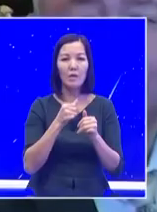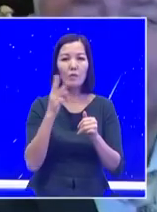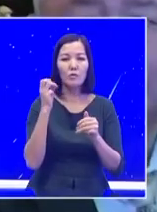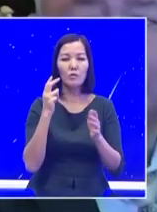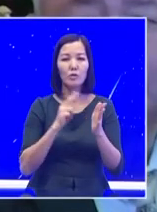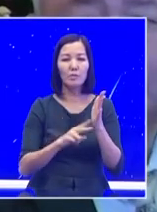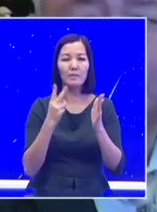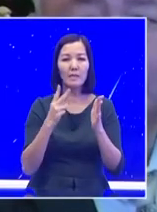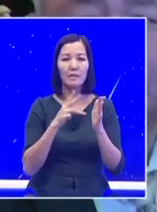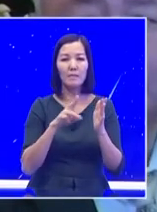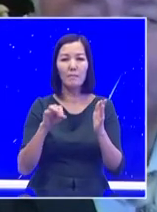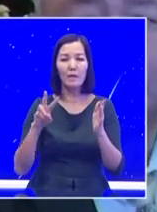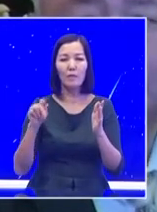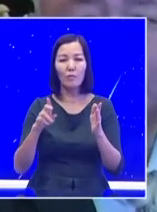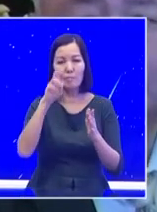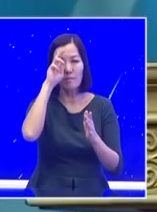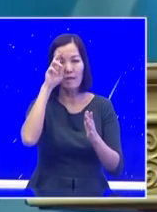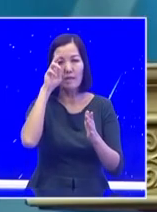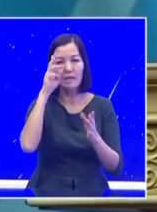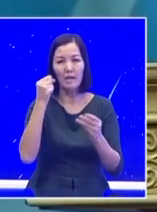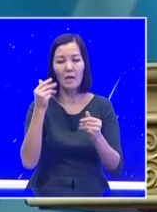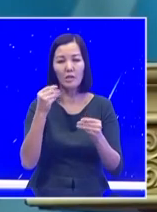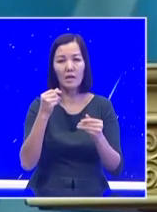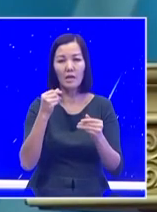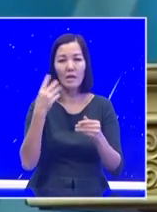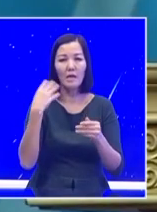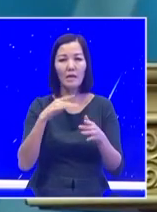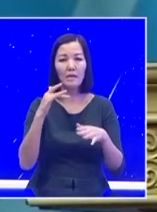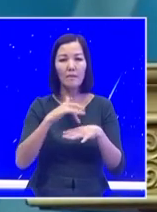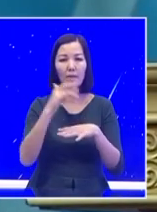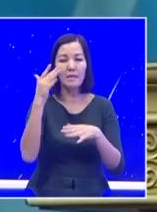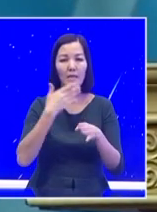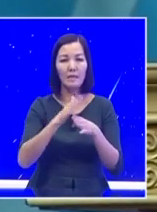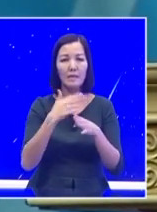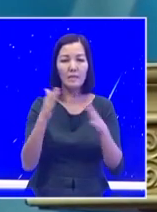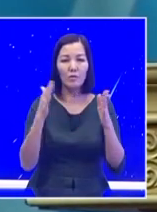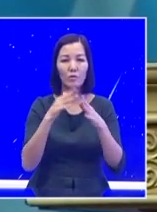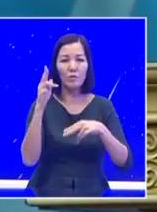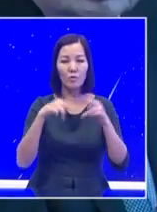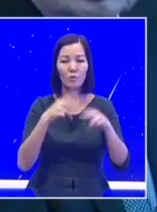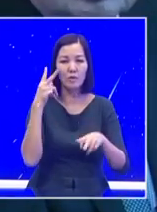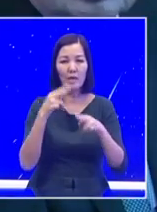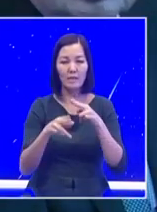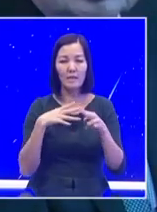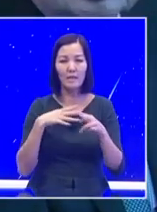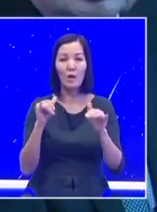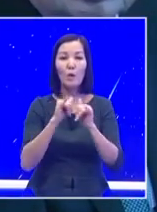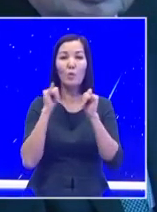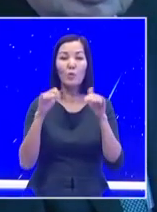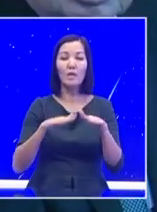3 миллион теңгеге мемлекеттік қаражатта 40 пәтерлі несиелі тұрғын үйдің құрылысы аяқталды. Өркенді